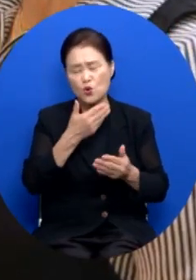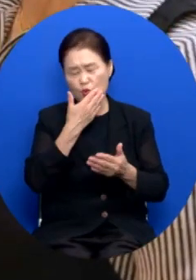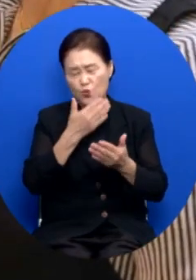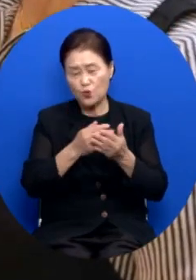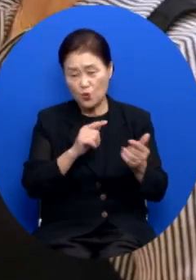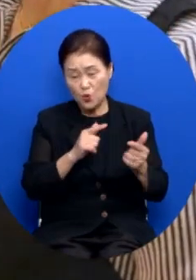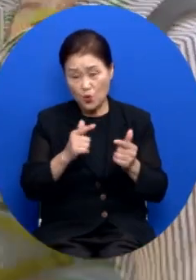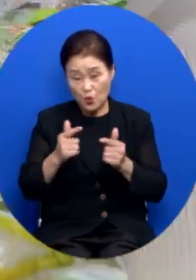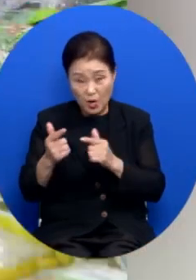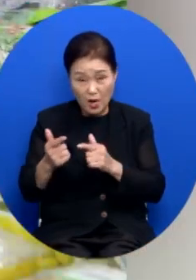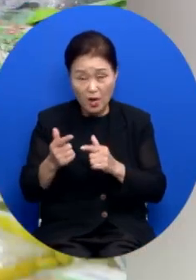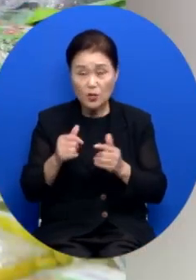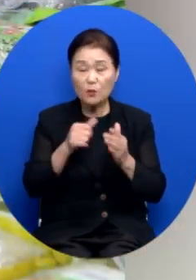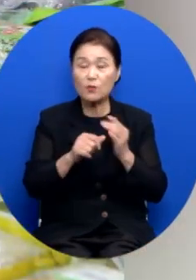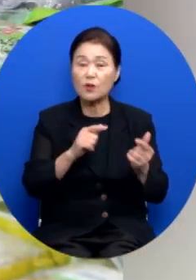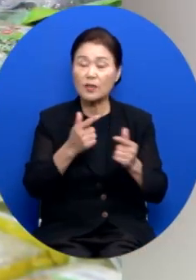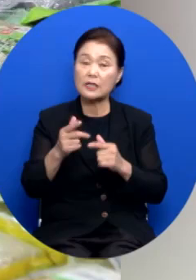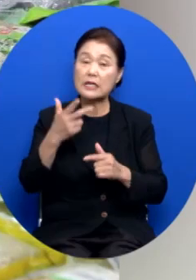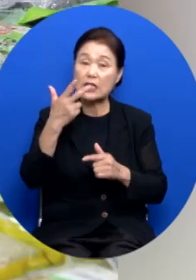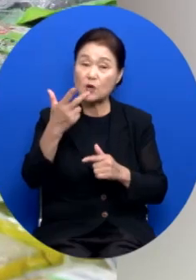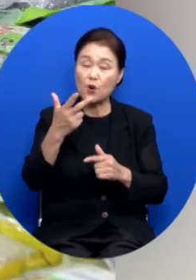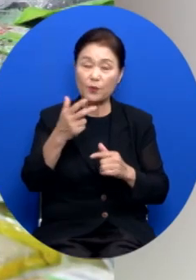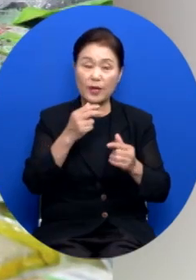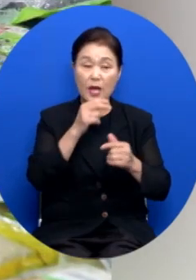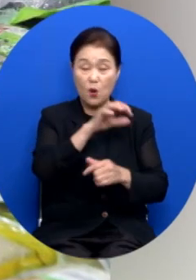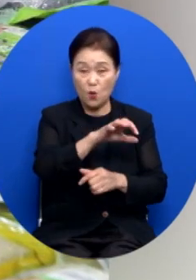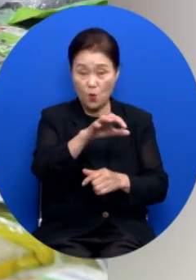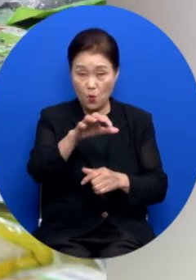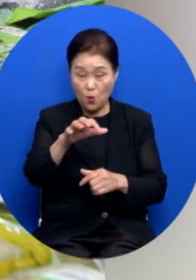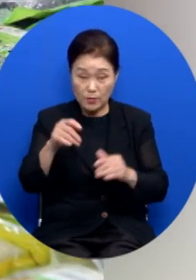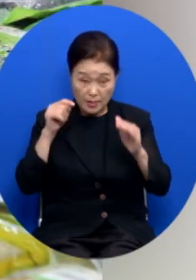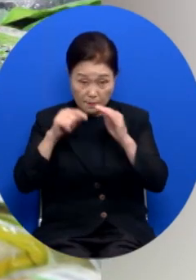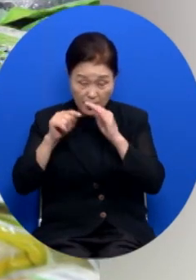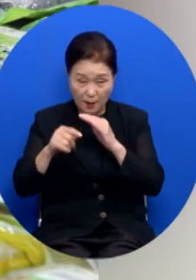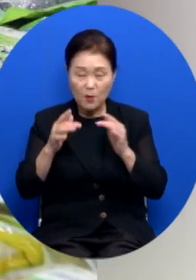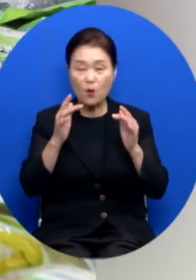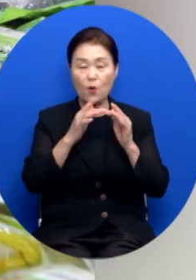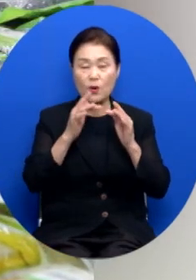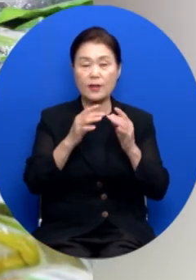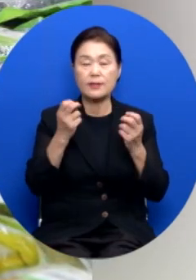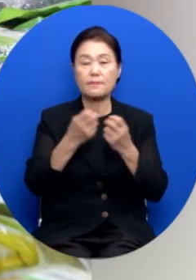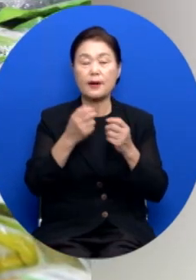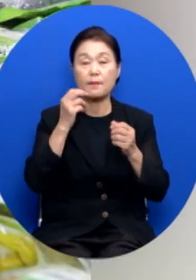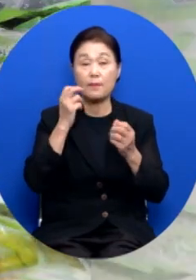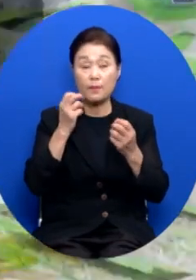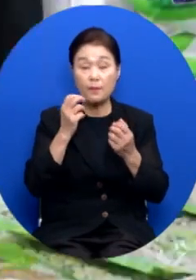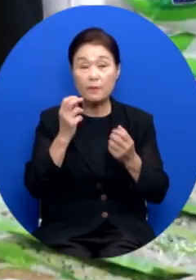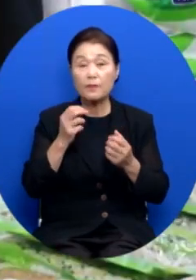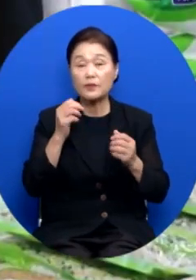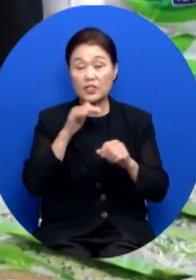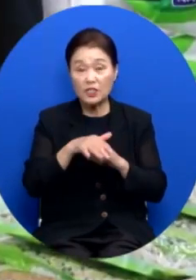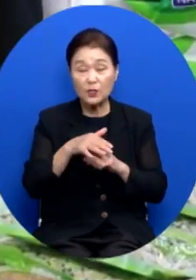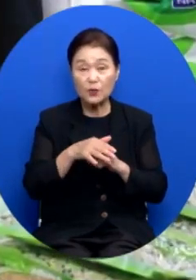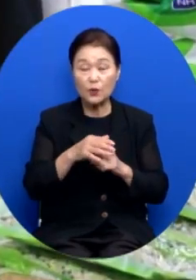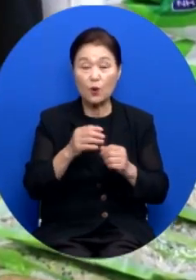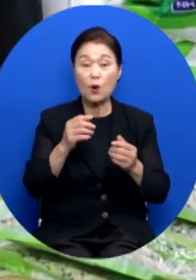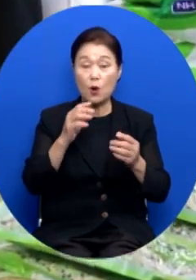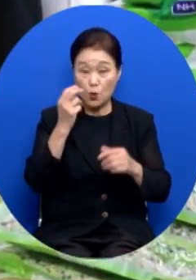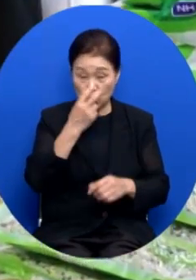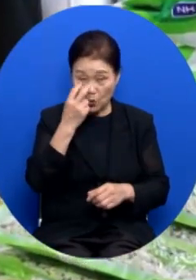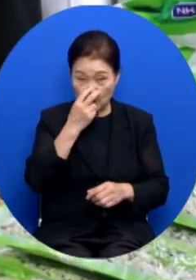일일 물가를 7개 특광역시에서 방문, 온라인 방식으로 조사해 관계부처에 매일 제공할